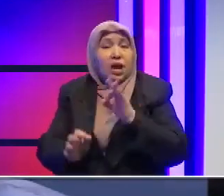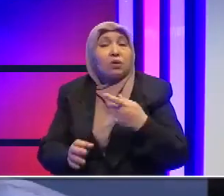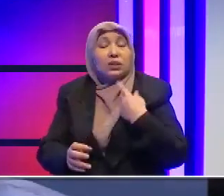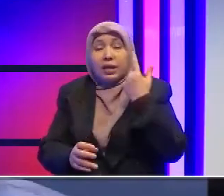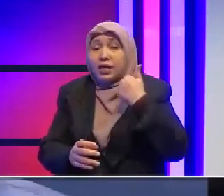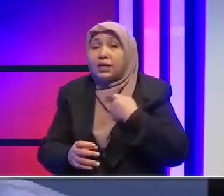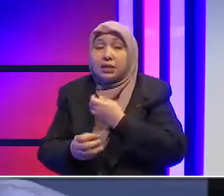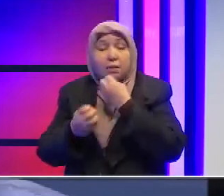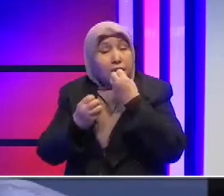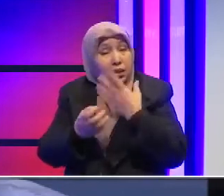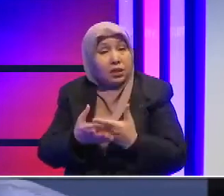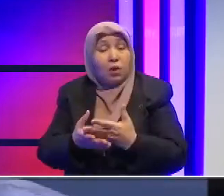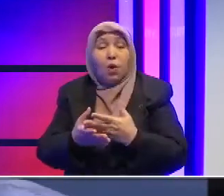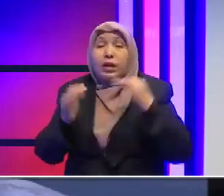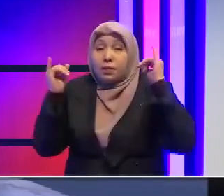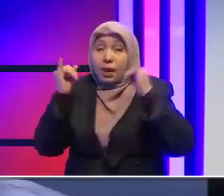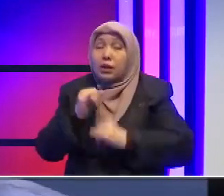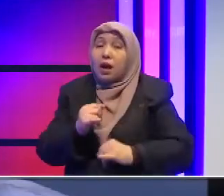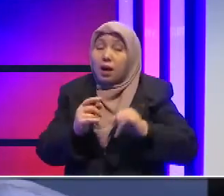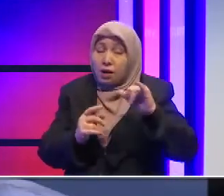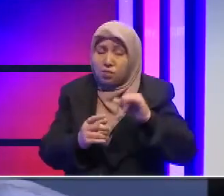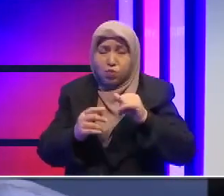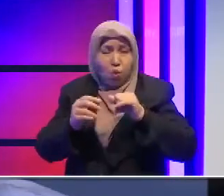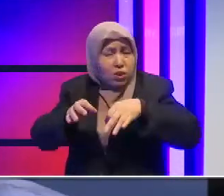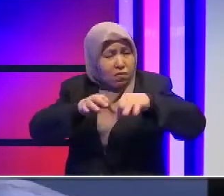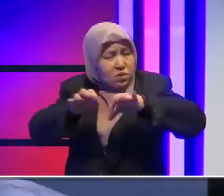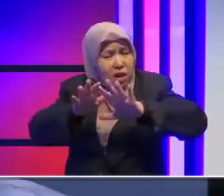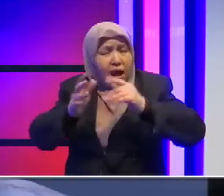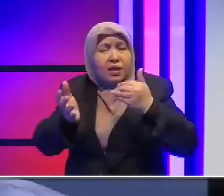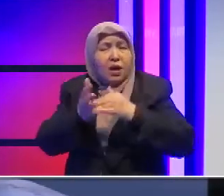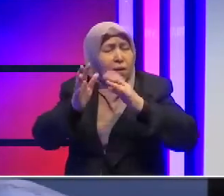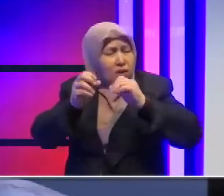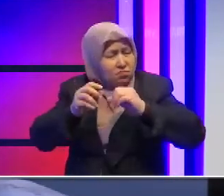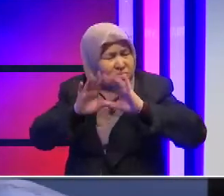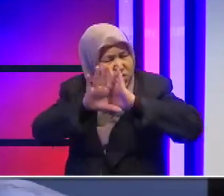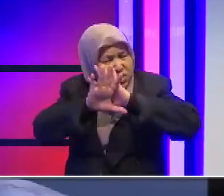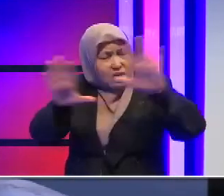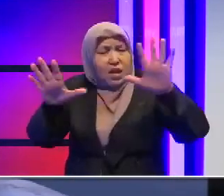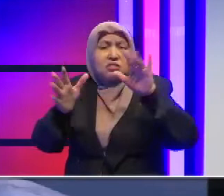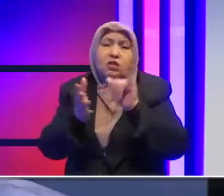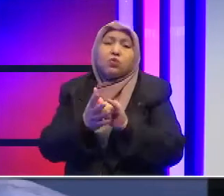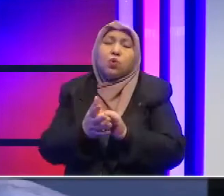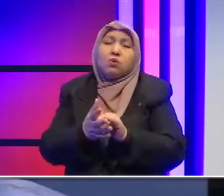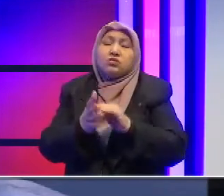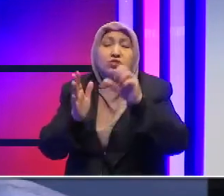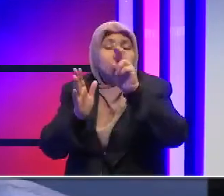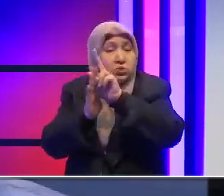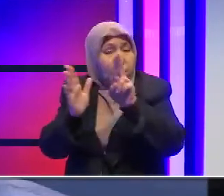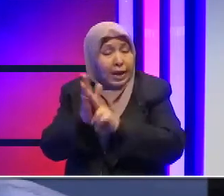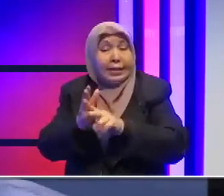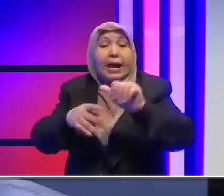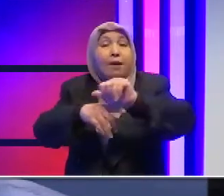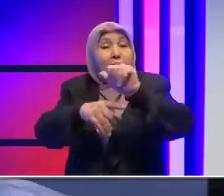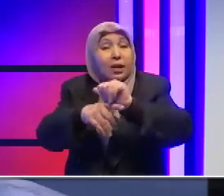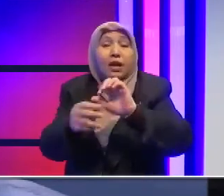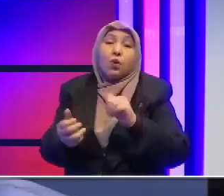nusuk tu ibadah khusus, tetapi untuk tafsiran yang lebih menyeluruh, kata Ibnu Abbas, kalimah mansakan ini iaitulah syariat yang